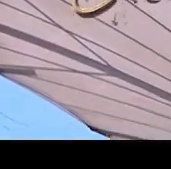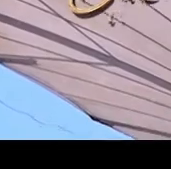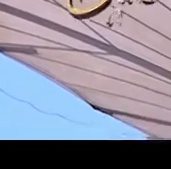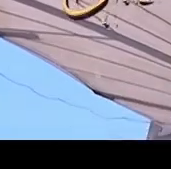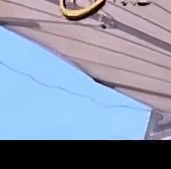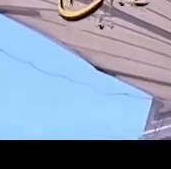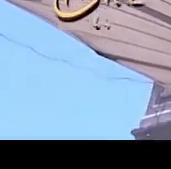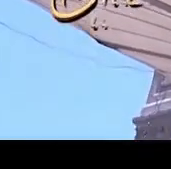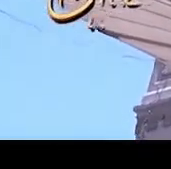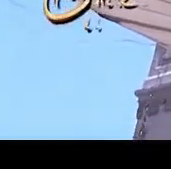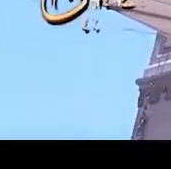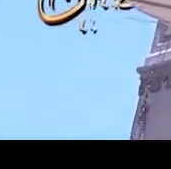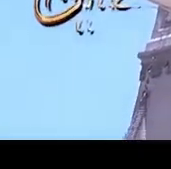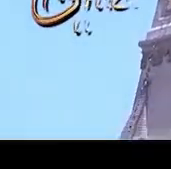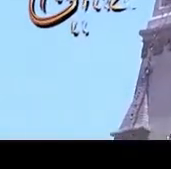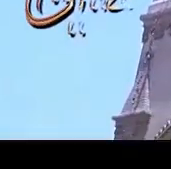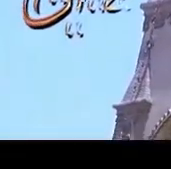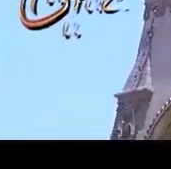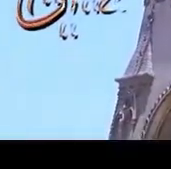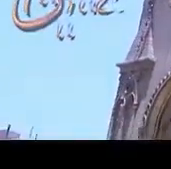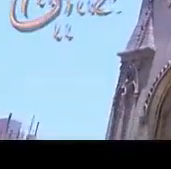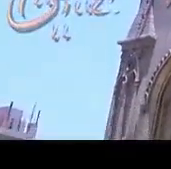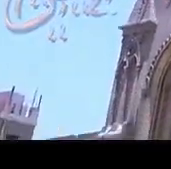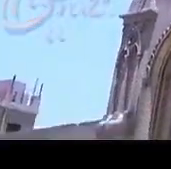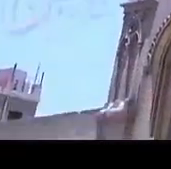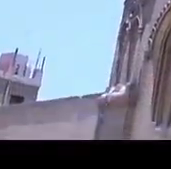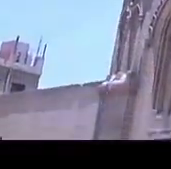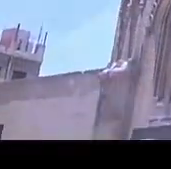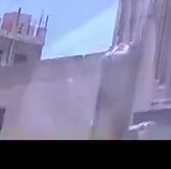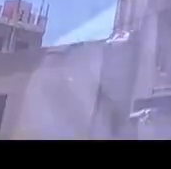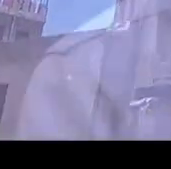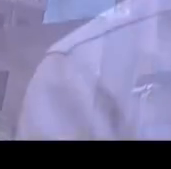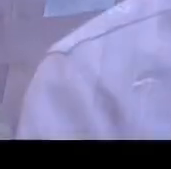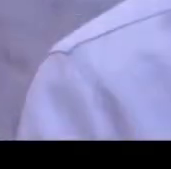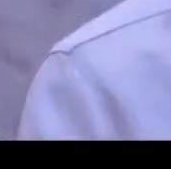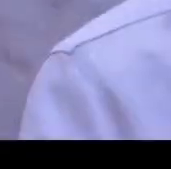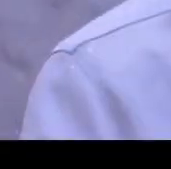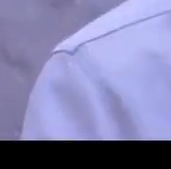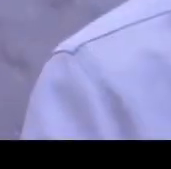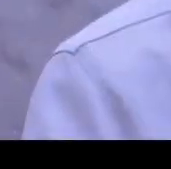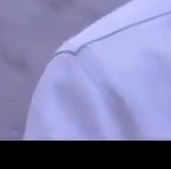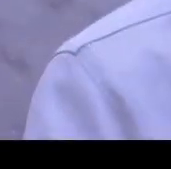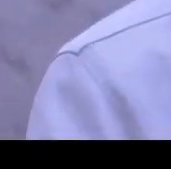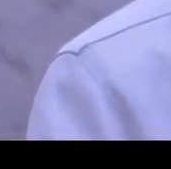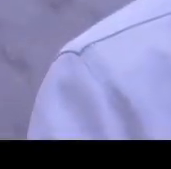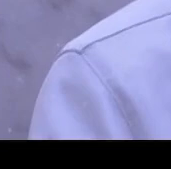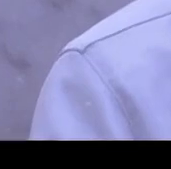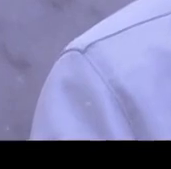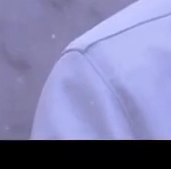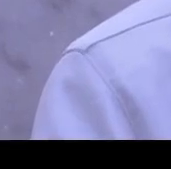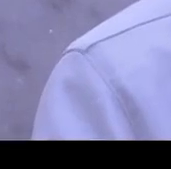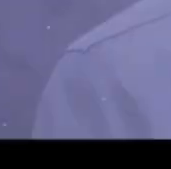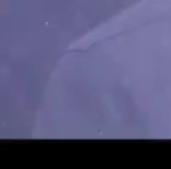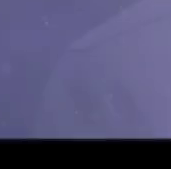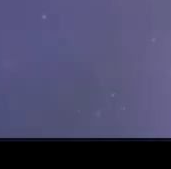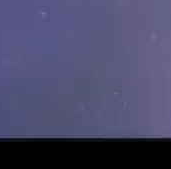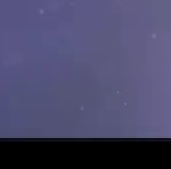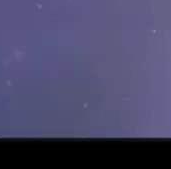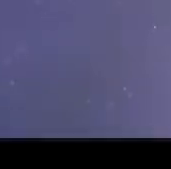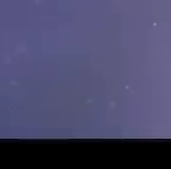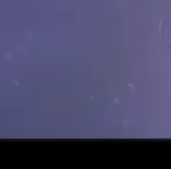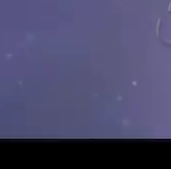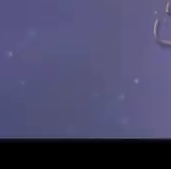من امن منهم بالله واليوم الاخر اللهم اجعلنا مسلمين لك واجعل